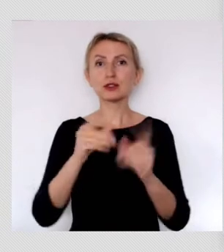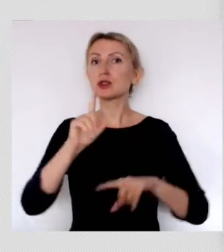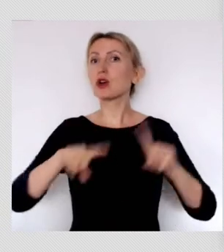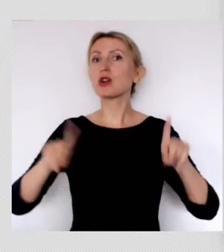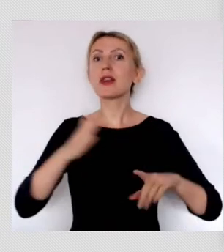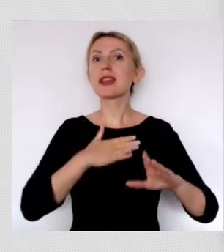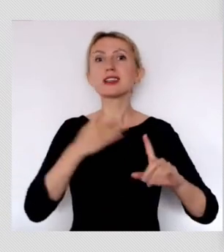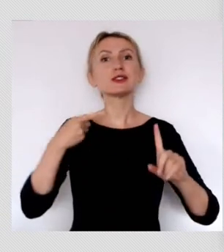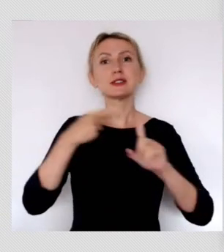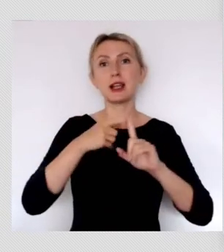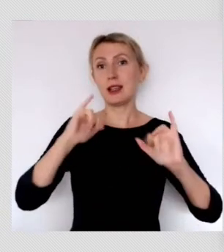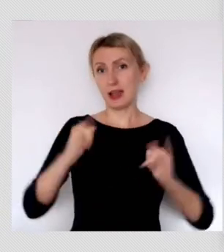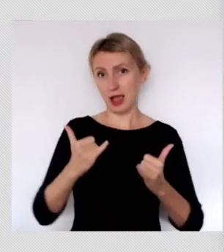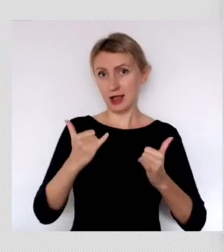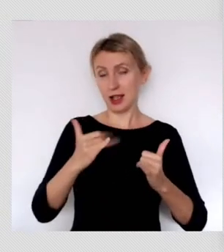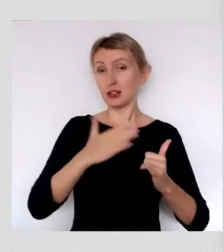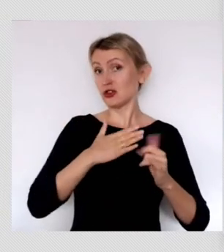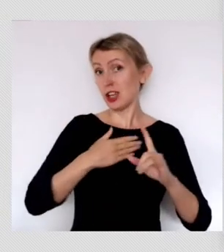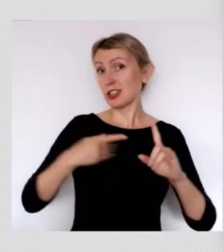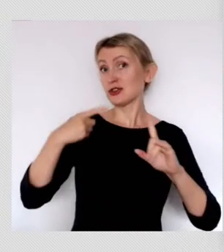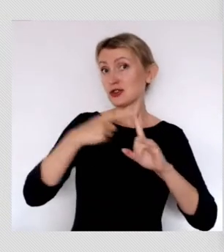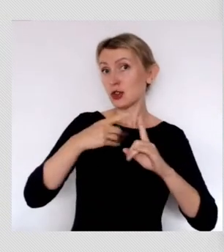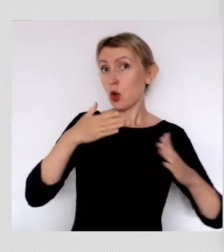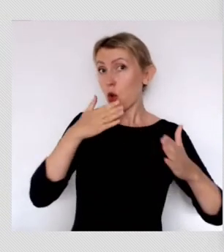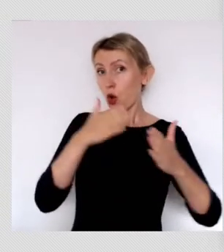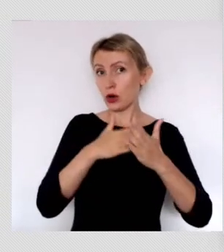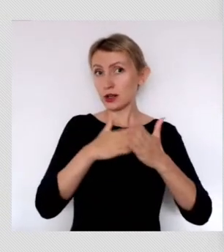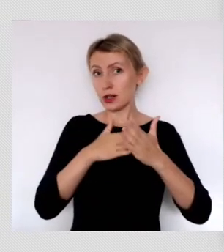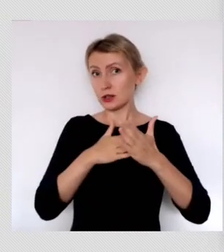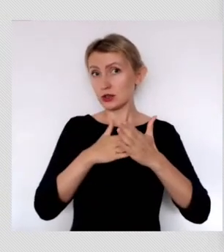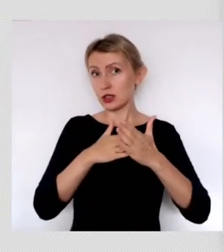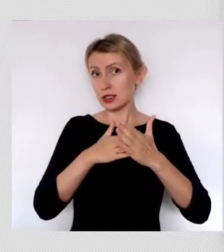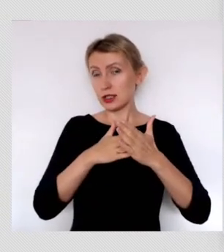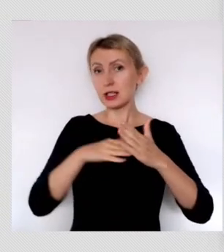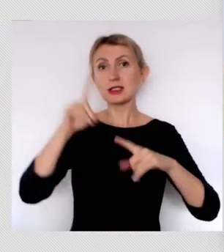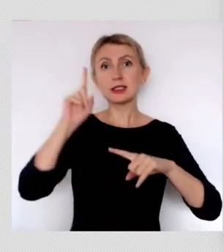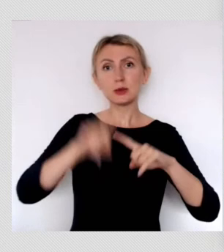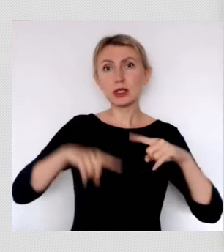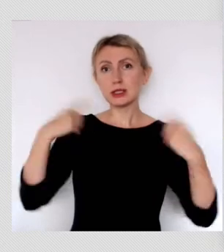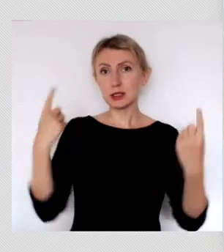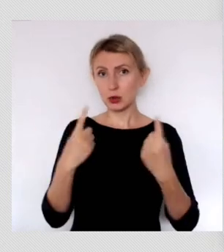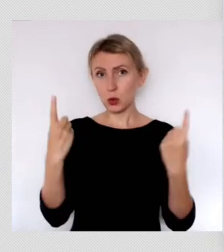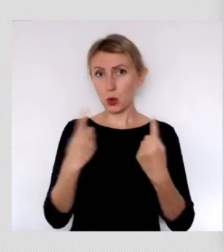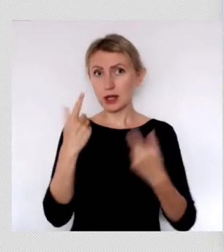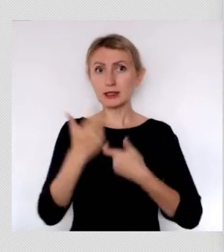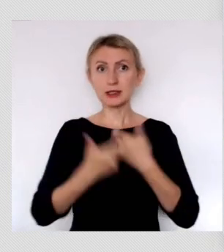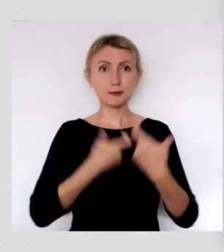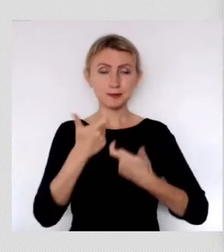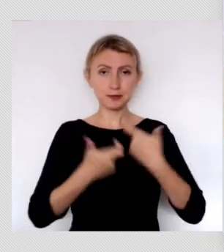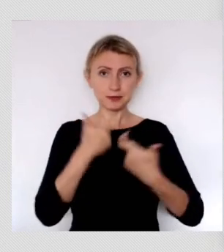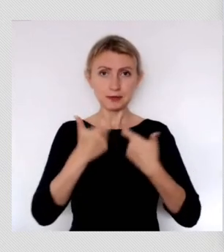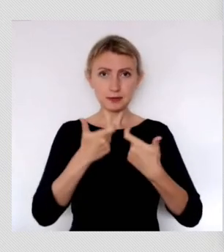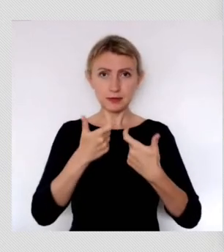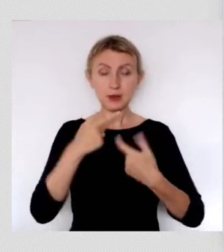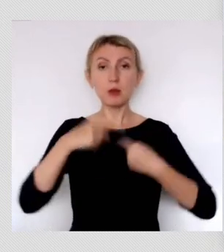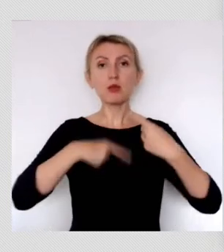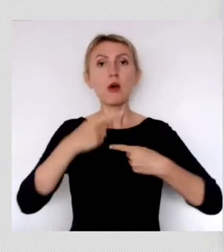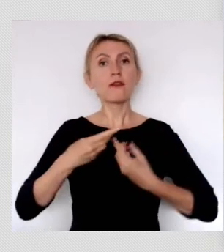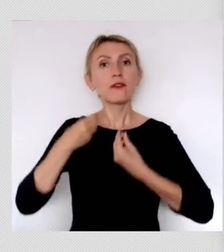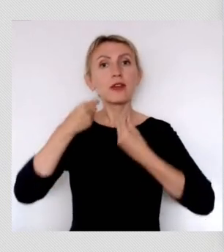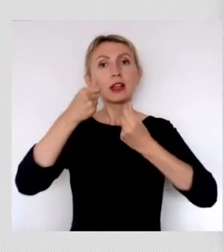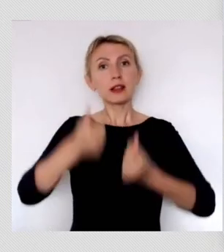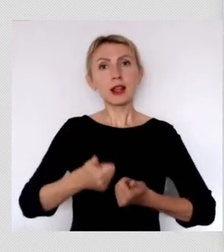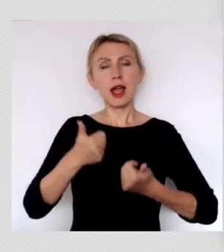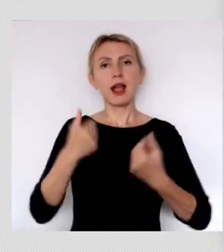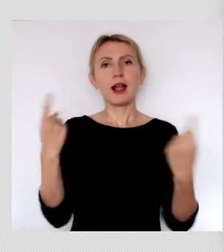celem. Czy naszym celem jest ograniczenie niewłaściwych zjawisk zachodzących w procesie finansowania